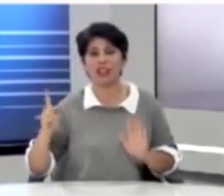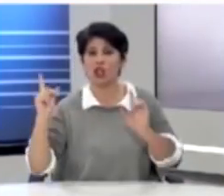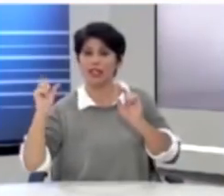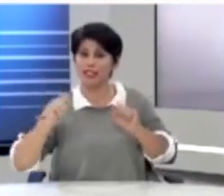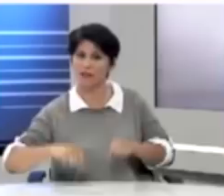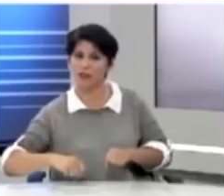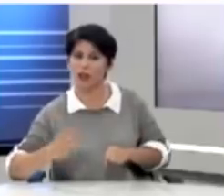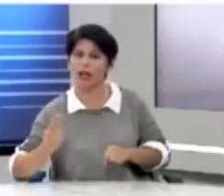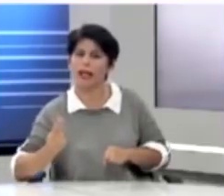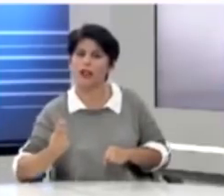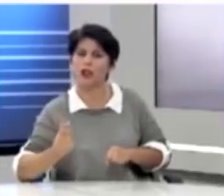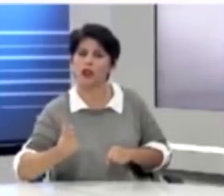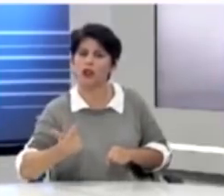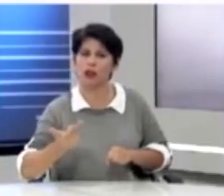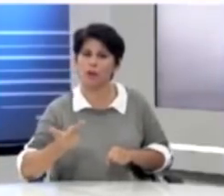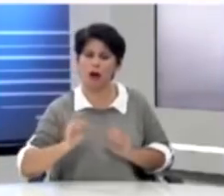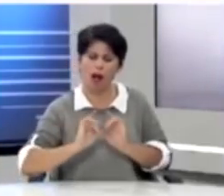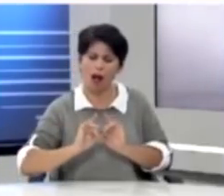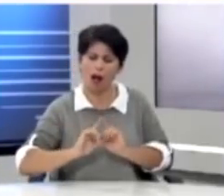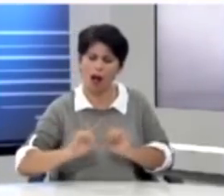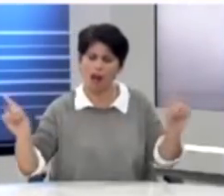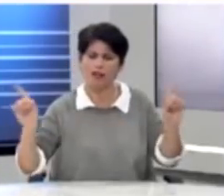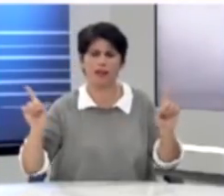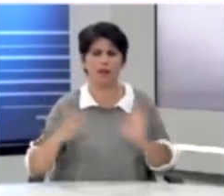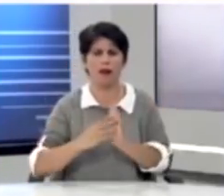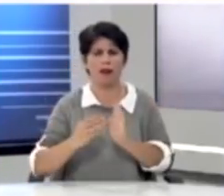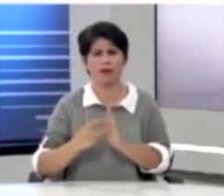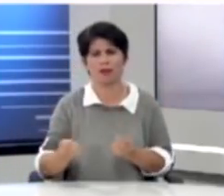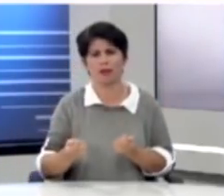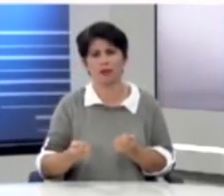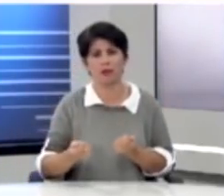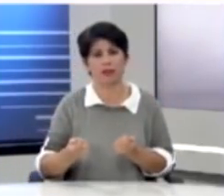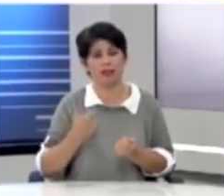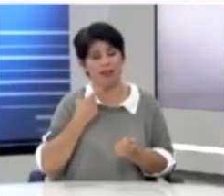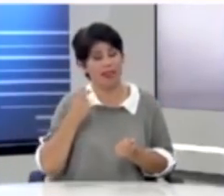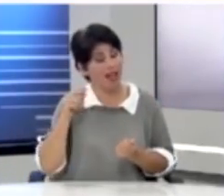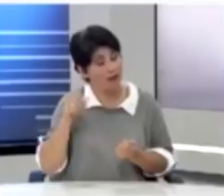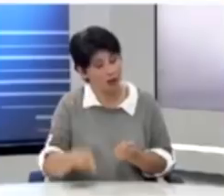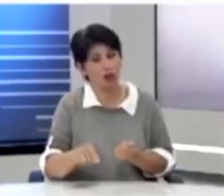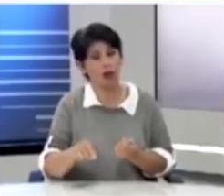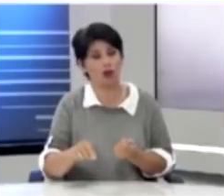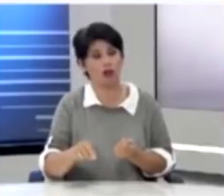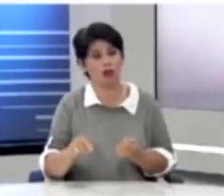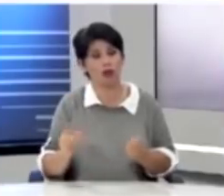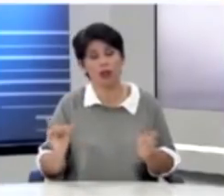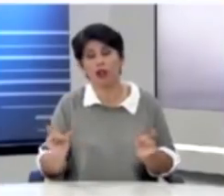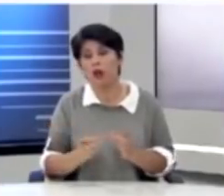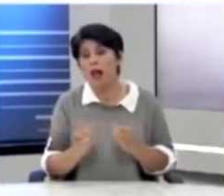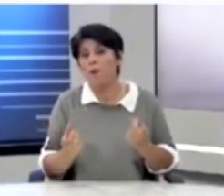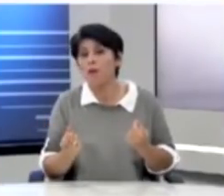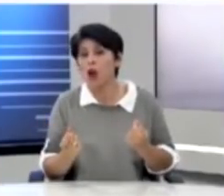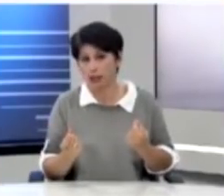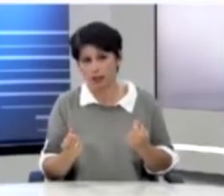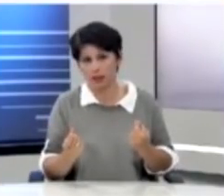συνένεση, χρησιμοποιώντας άσχετα μεταξύ τους παραδείγματα. Γι' αυτό και είναι τουλάχιστον